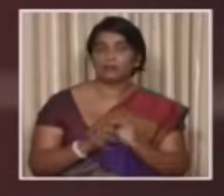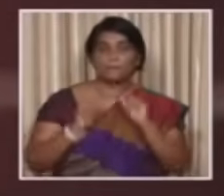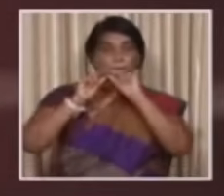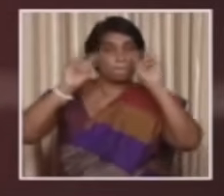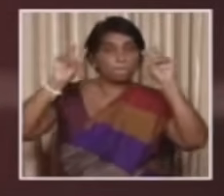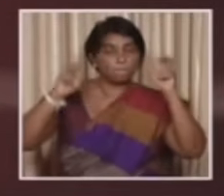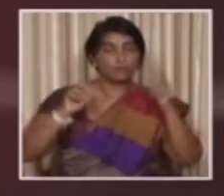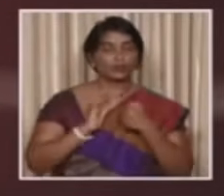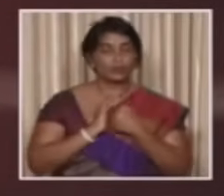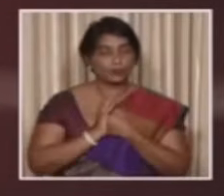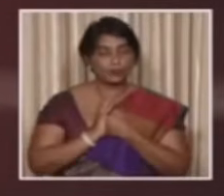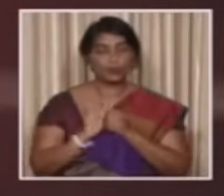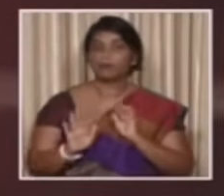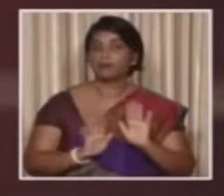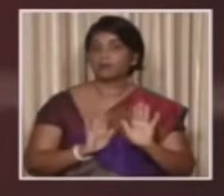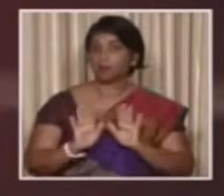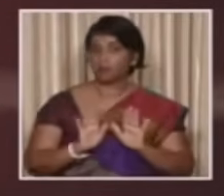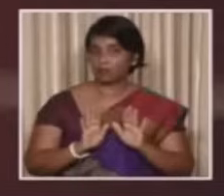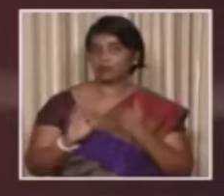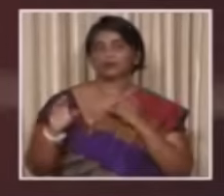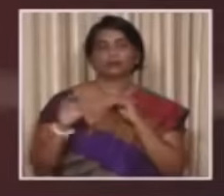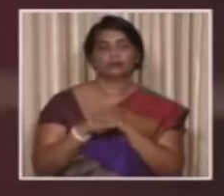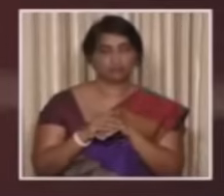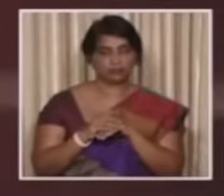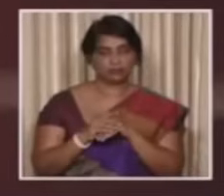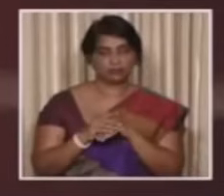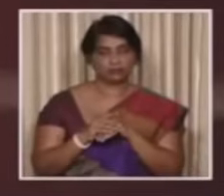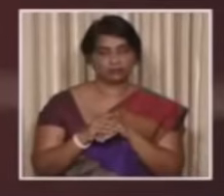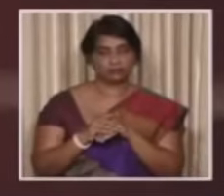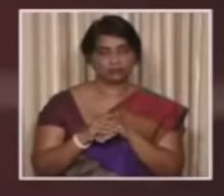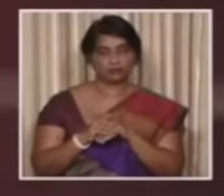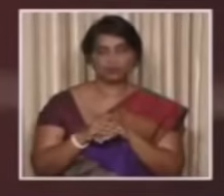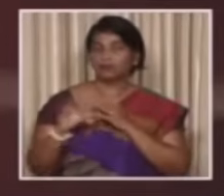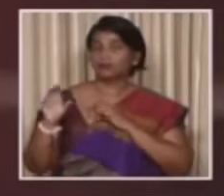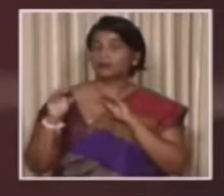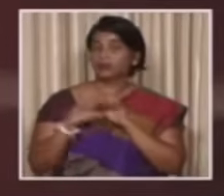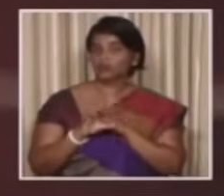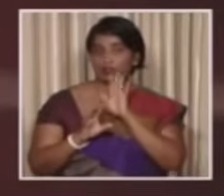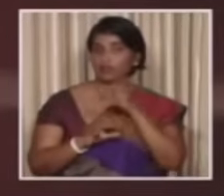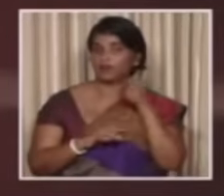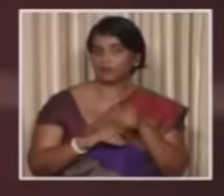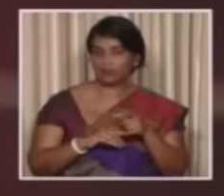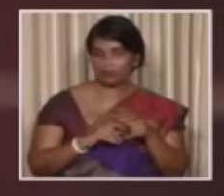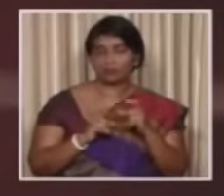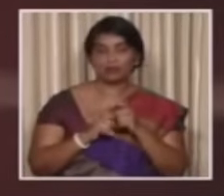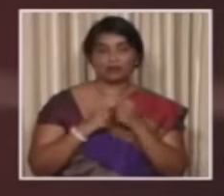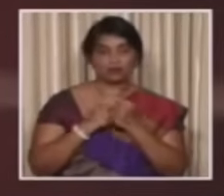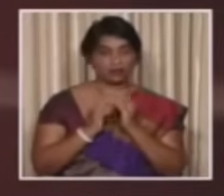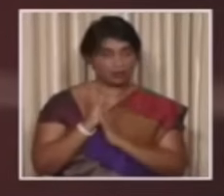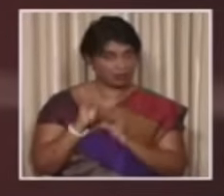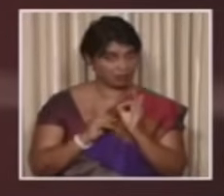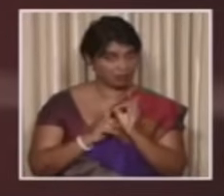මාතෘකාව තමයි යුක්තිගරුක පාලනයකට ප්‍රවේශයක්. මේ ප්‍රවේශය හරි වැදගත්. දලස් සලප්පිරු